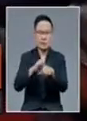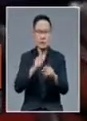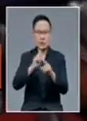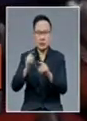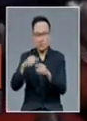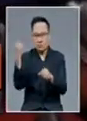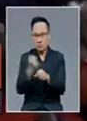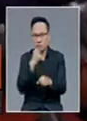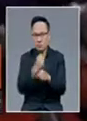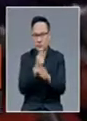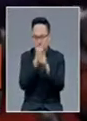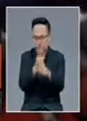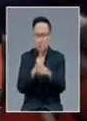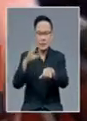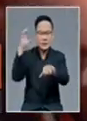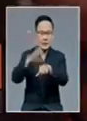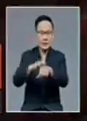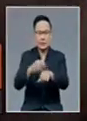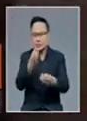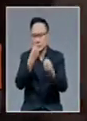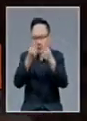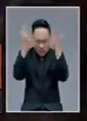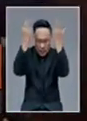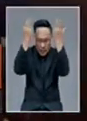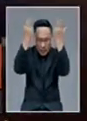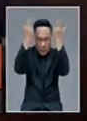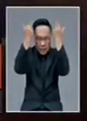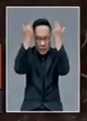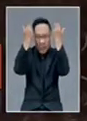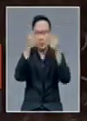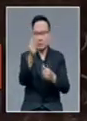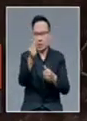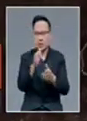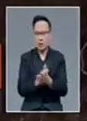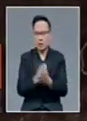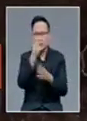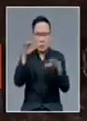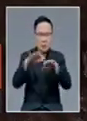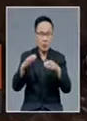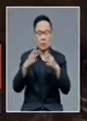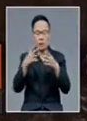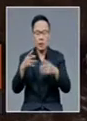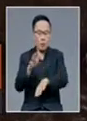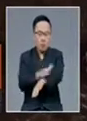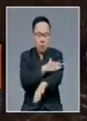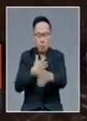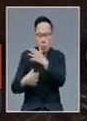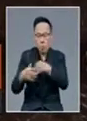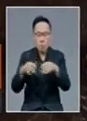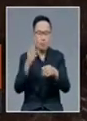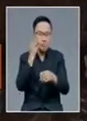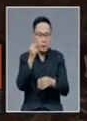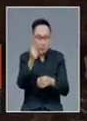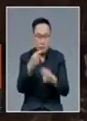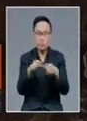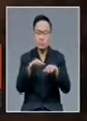การฝึกให้สามารถล่ากระต่ายในฝรั่งเศสสุนัขพันนี้เนี่ยถ้าดูข้างนอกเขาบอกว่าหน้าตาก็จะดูผ่อนคลายดูน่ารักนะคะเวลาอยู่บ้